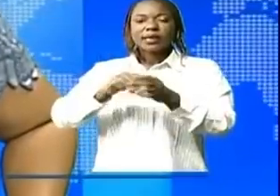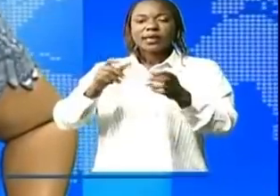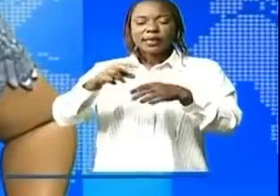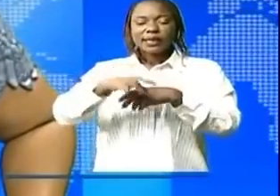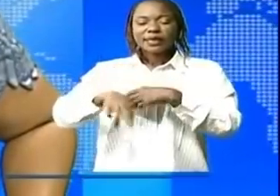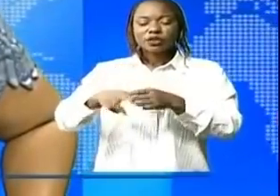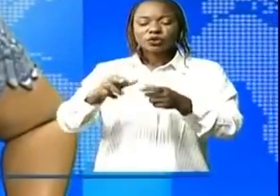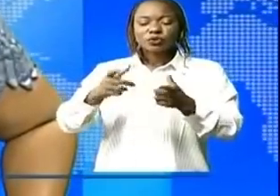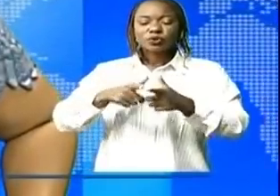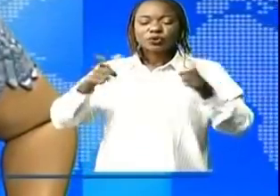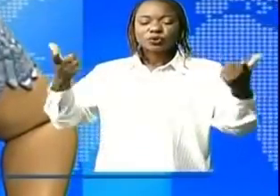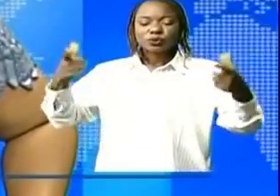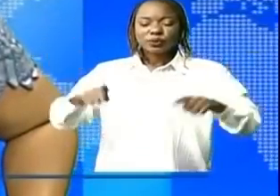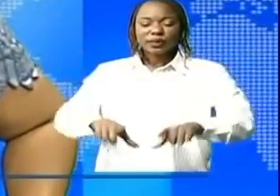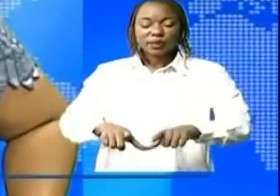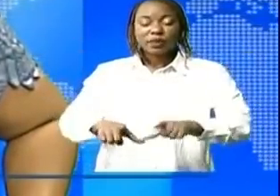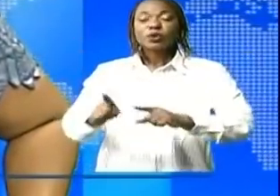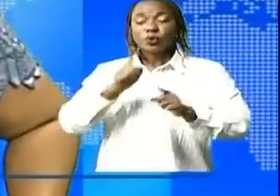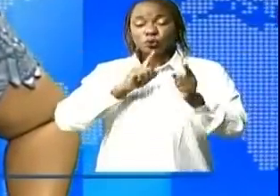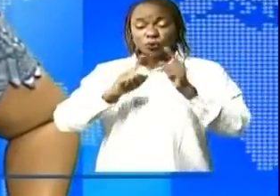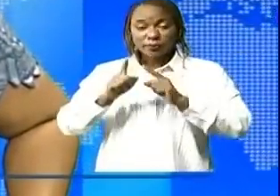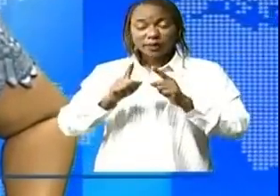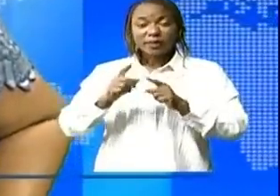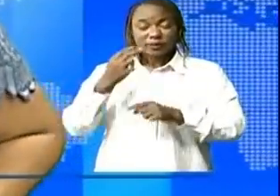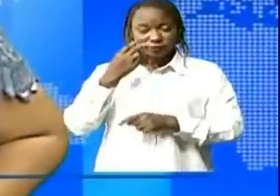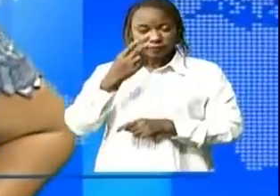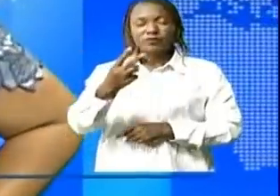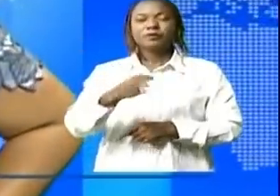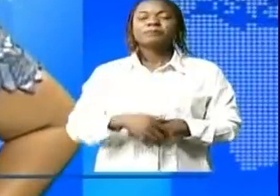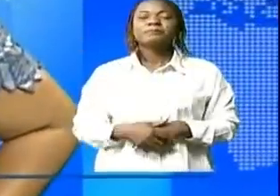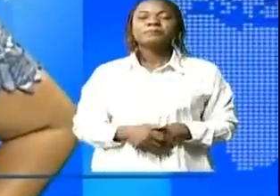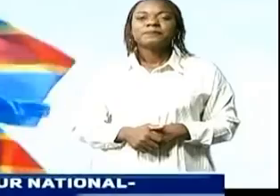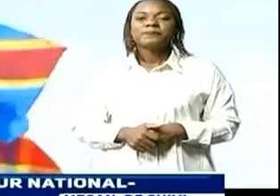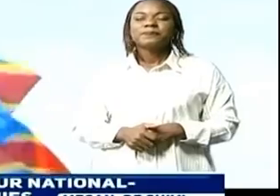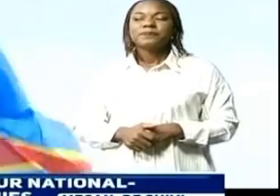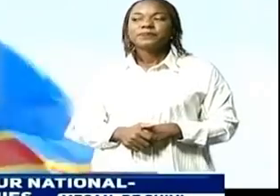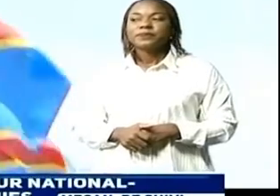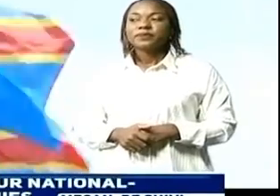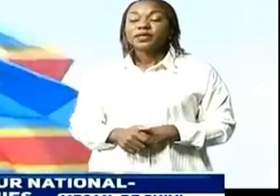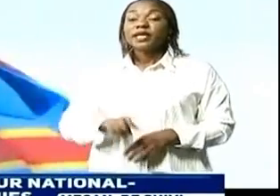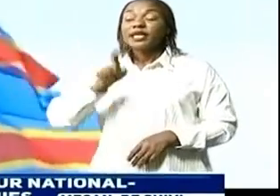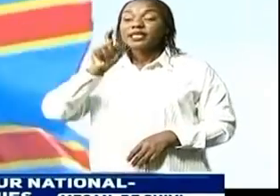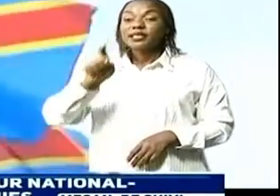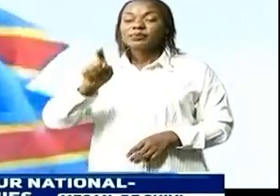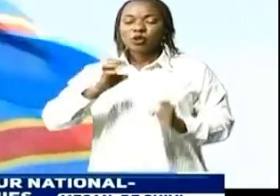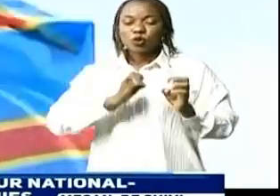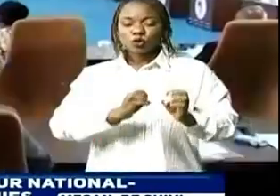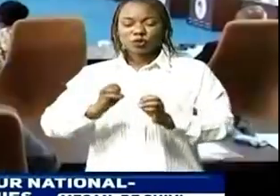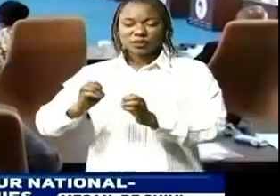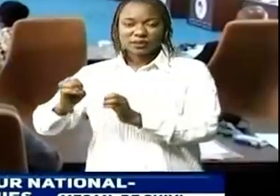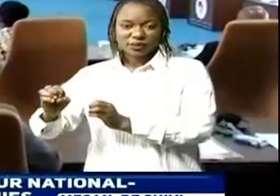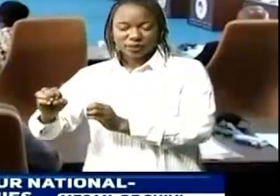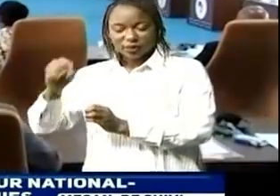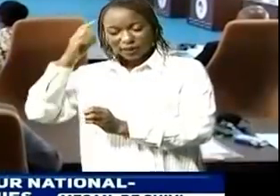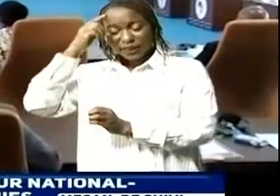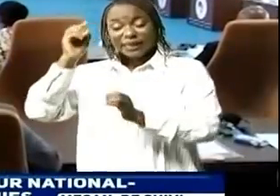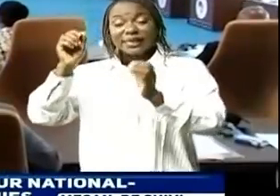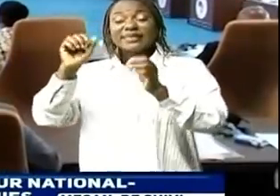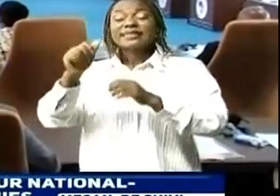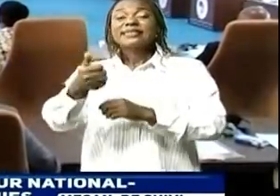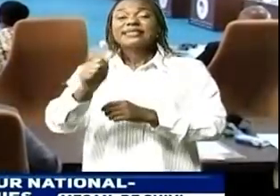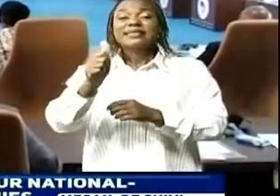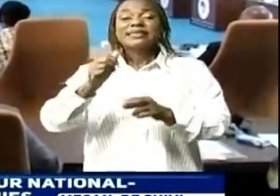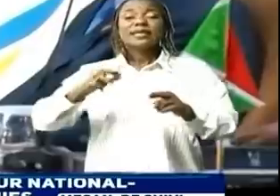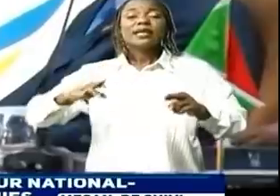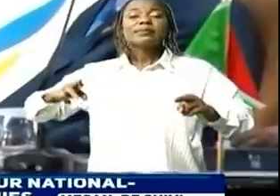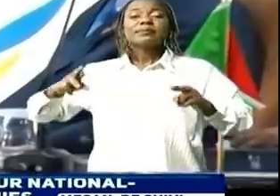mécanisme national de suivi, Claude Ibalanki. Robert Ndaïtjissi. Témoin privilégié de l'organisation sans faille du 10e sommet du mécanisme régional